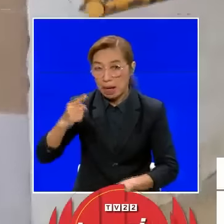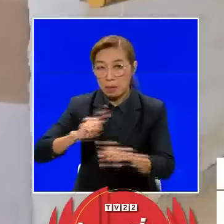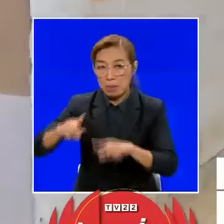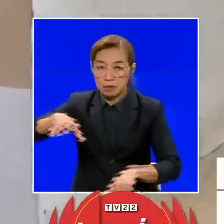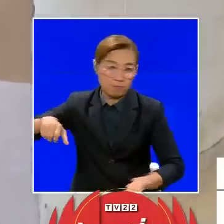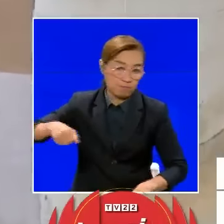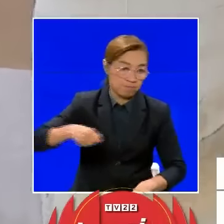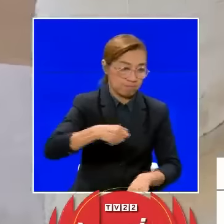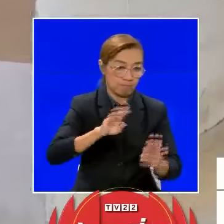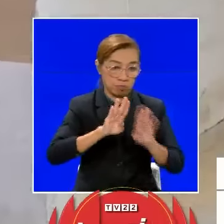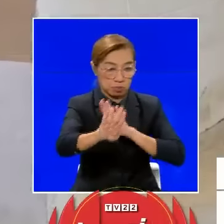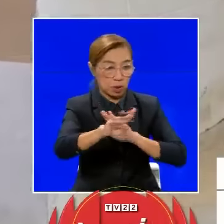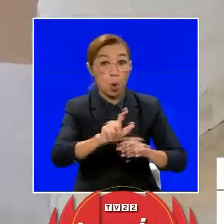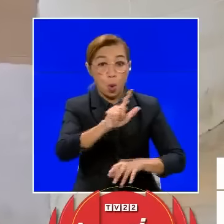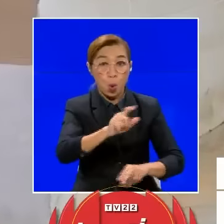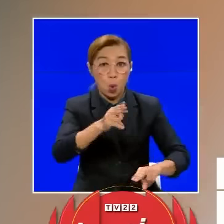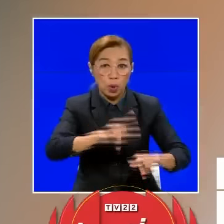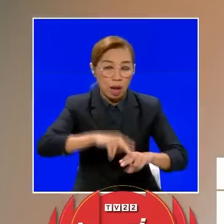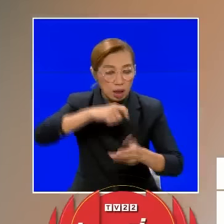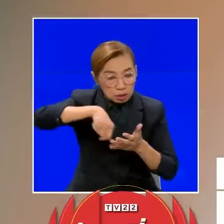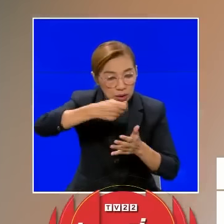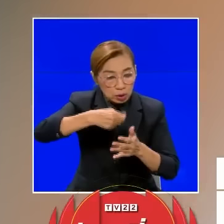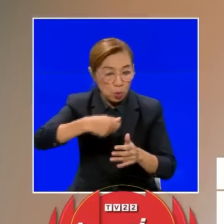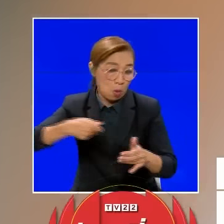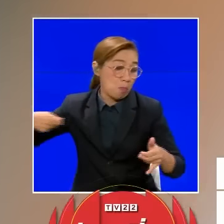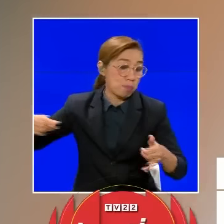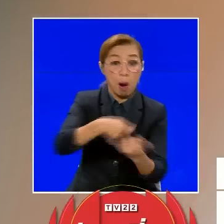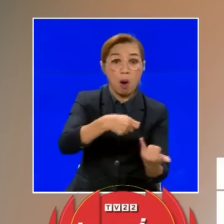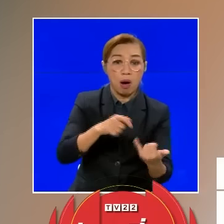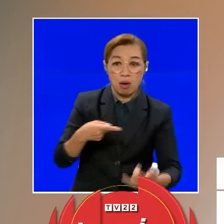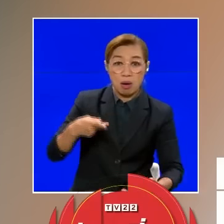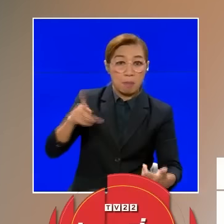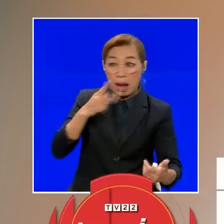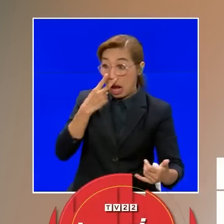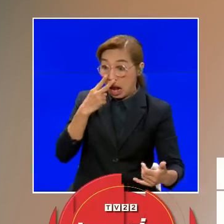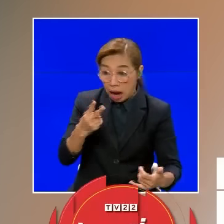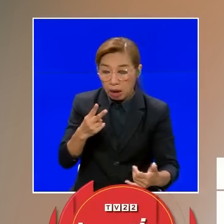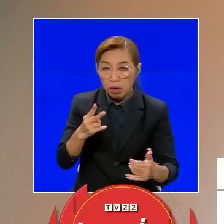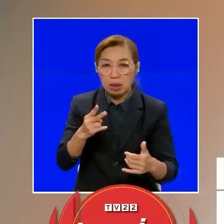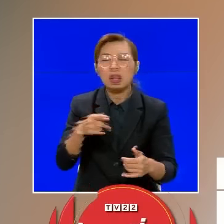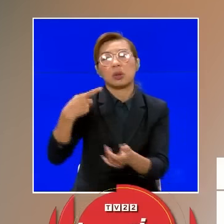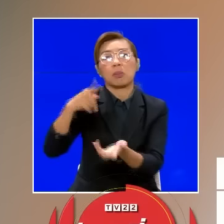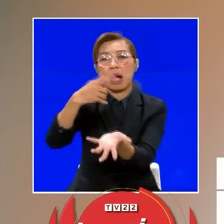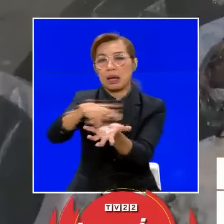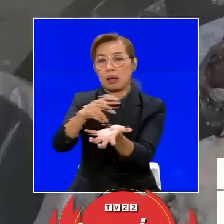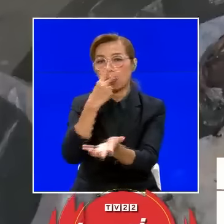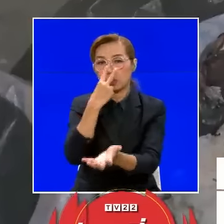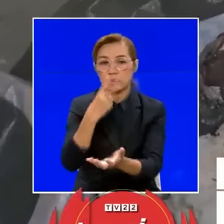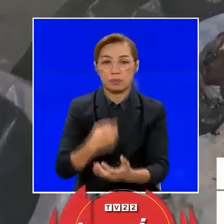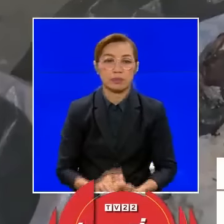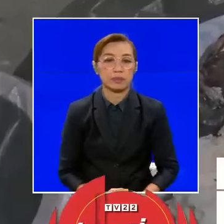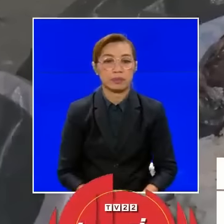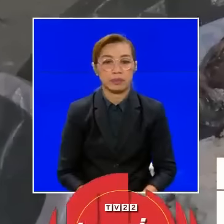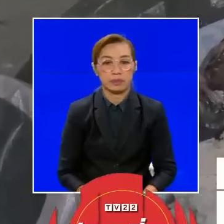ข้ามาแทงลุงซึ่งนั่งกินข้าวอยู่ป้าก็เห็นคาตาค่ะให้ป้าเล่าเหตุการณ์ให้ฟังค่ะ